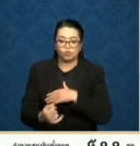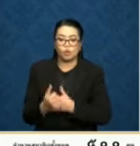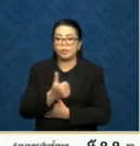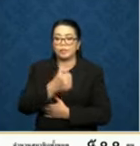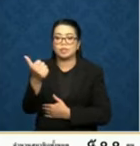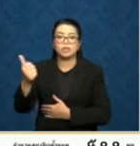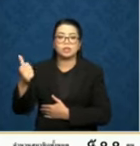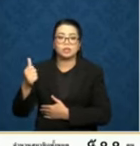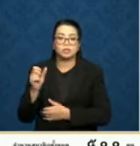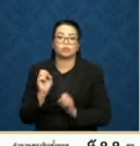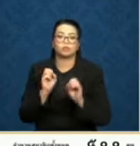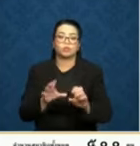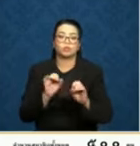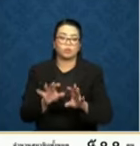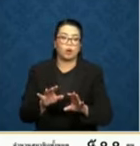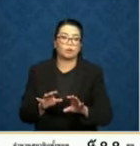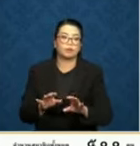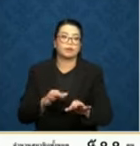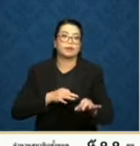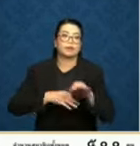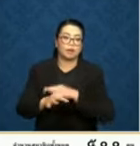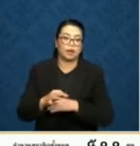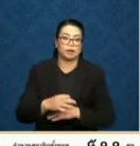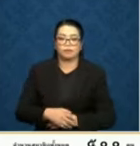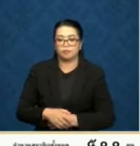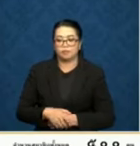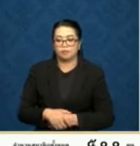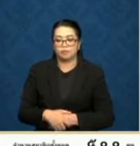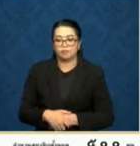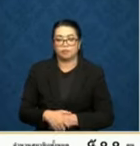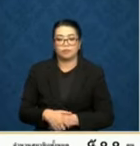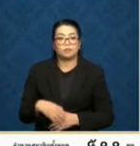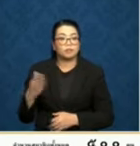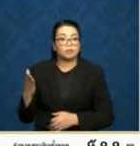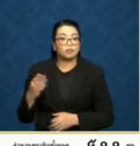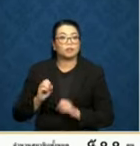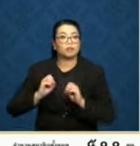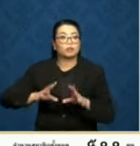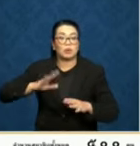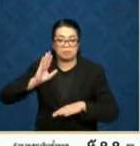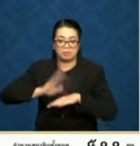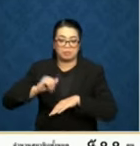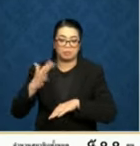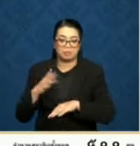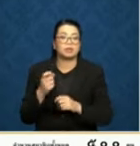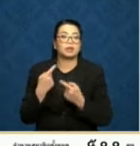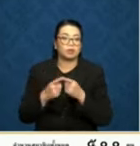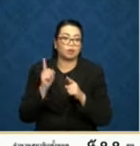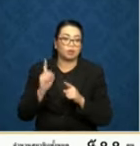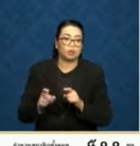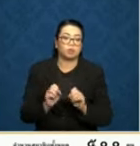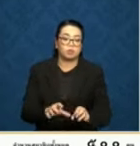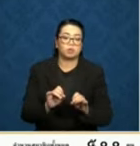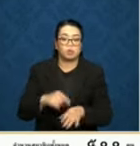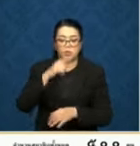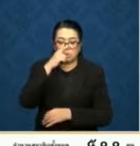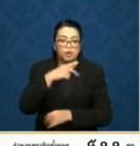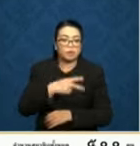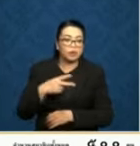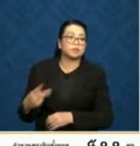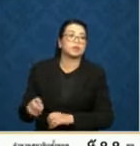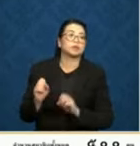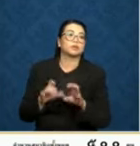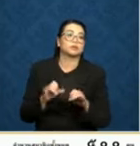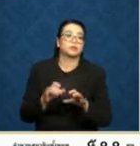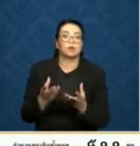ทดแทนในสาขาที่คุยไม่พอครับ ที่เหทrictเร็อก็จะตกใจมีสาขาิชาจำนวมากในวันนี้